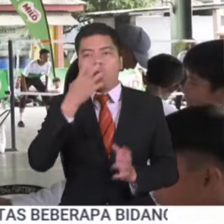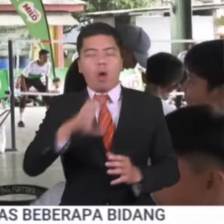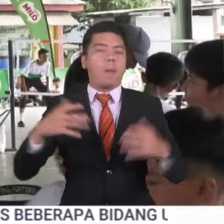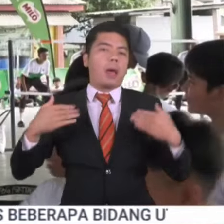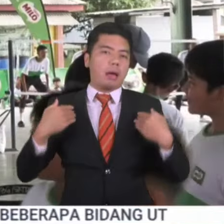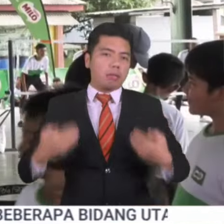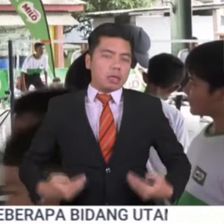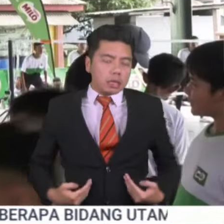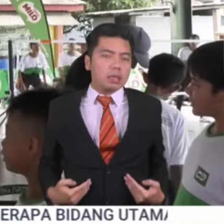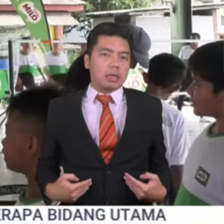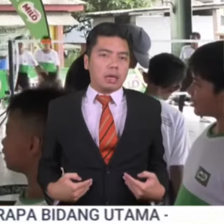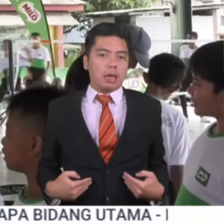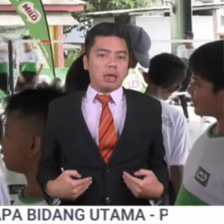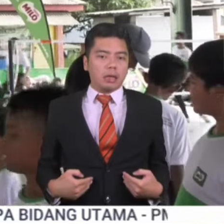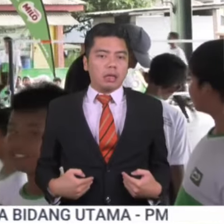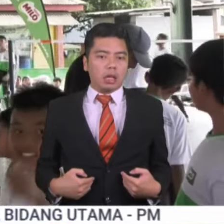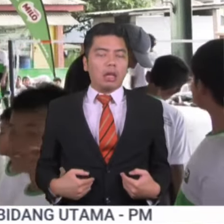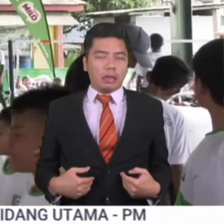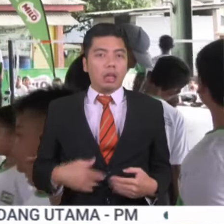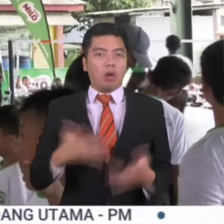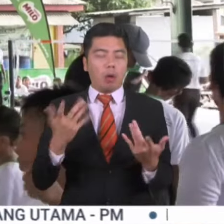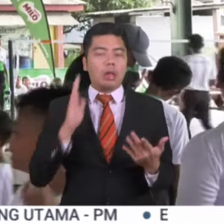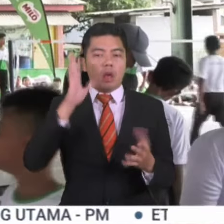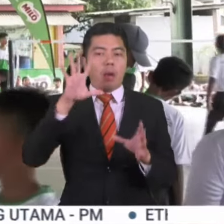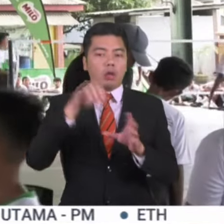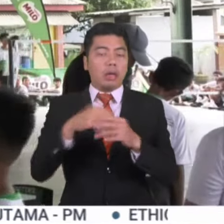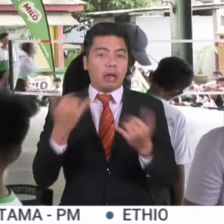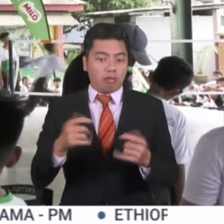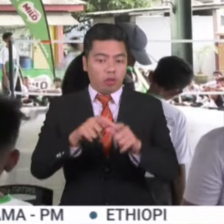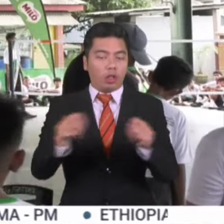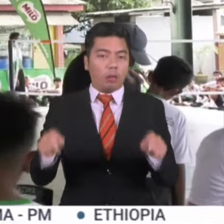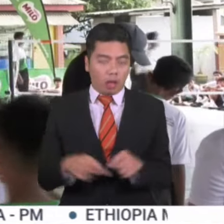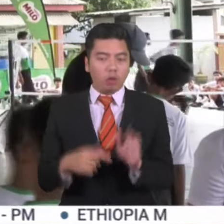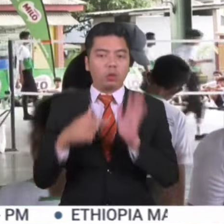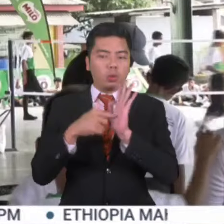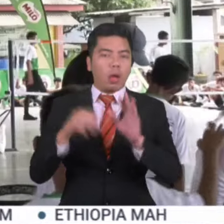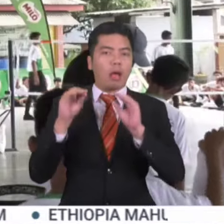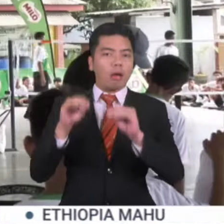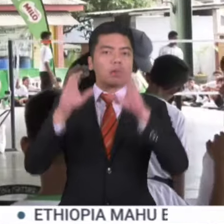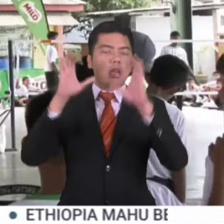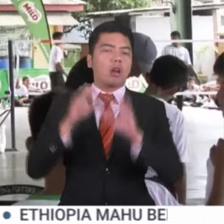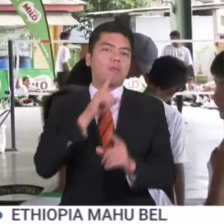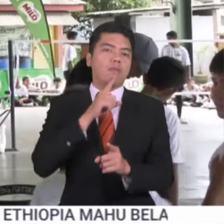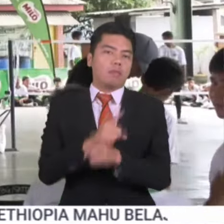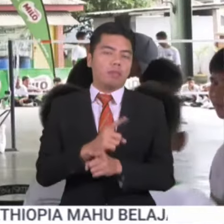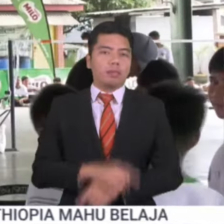badan, dari segi mereka, bila mereka berada di gelanggang macam hari ini, mereka ditunjuk ajar cara betul.